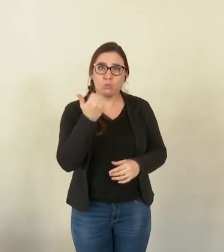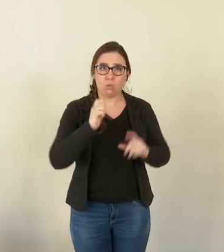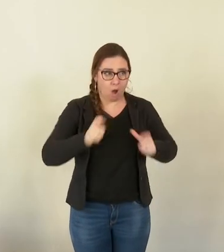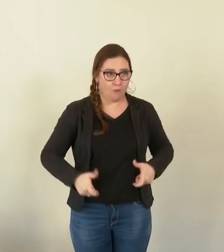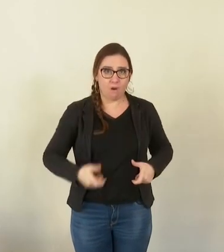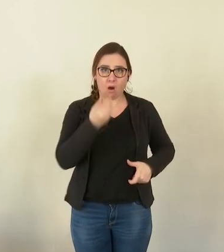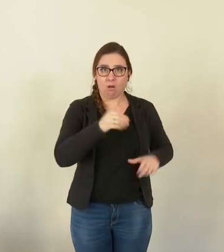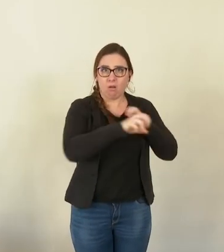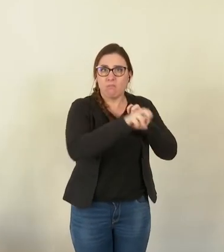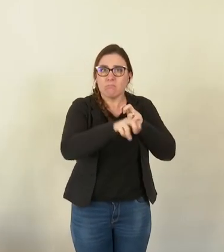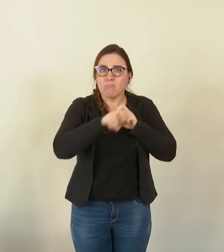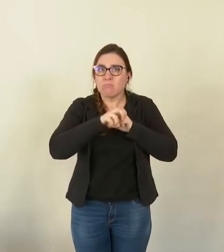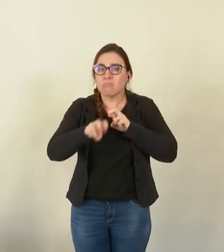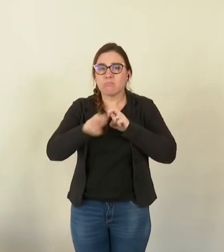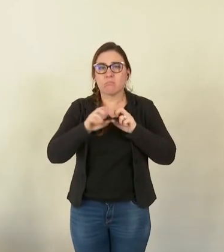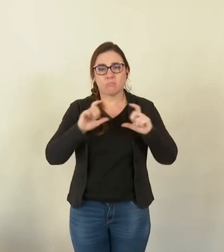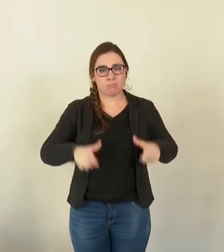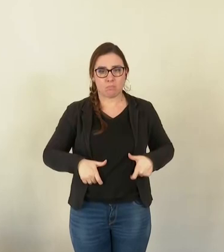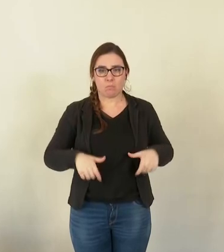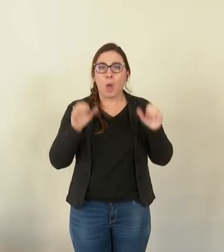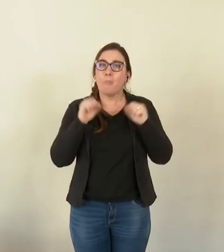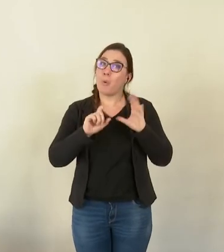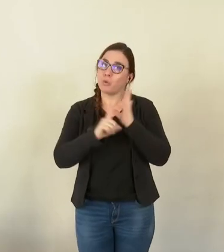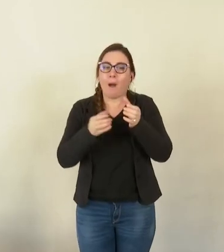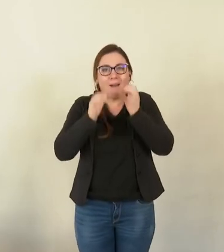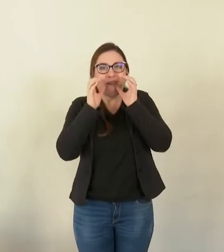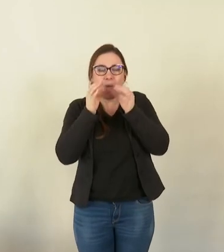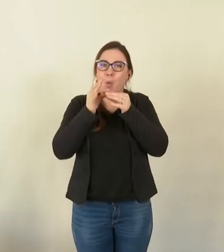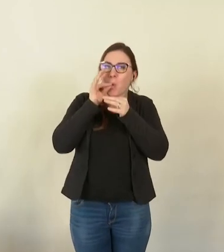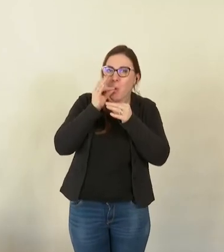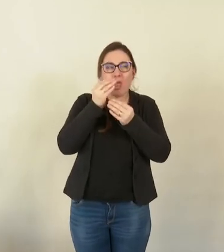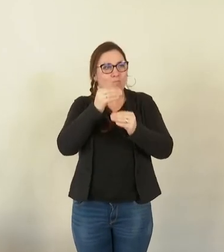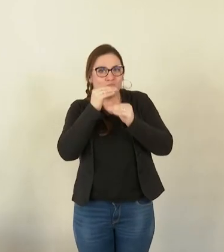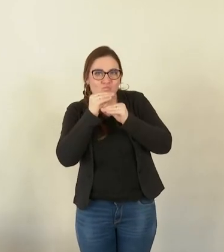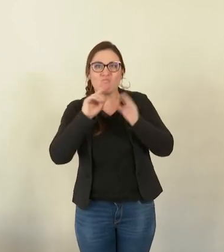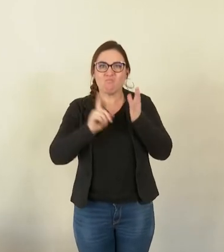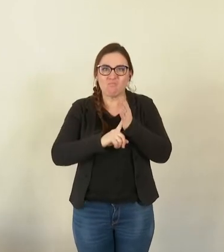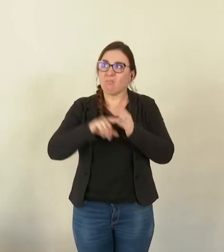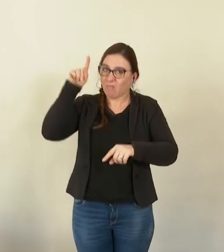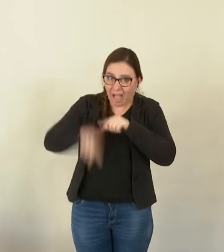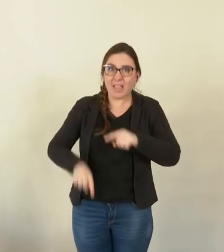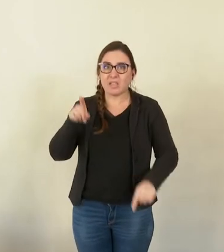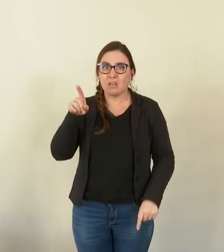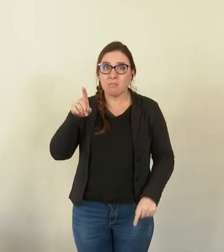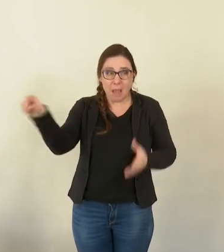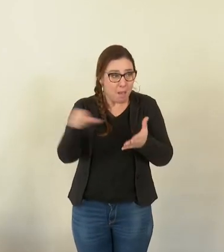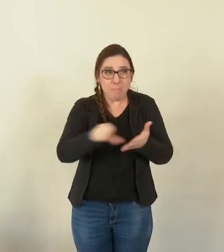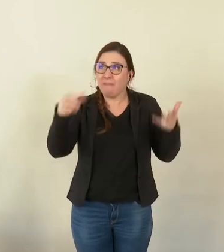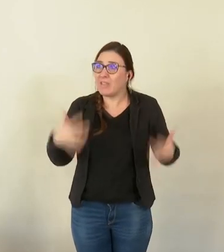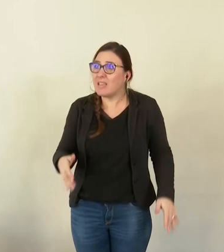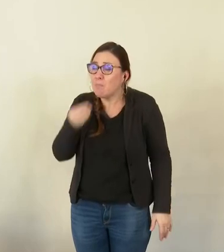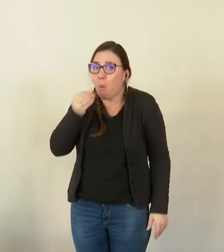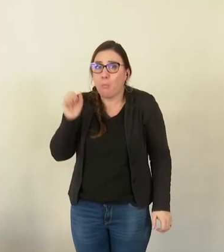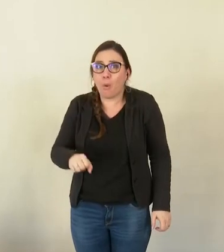l'école tous ces enfants grenoblois pourraient bénéficier de petit- déjeuner gratuit à l'école et vous n'en voulez toujours pas alors que c'est payé en tout